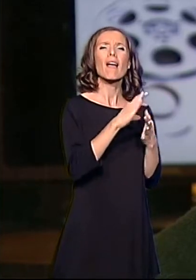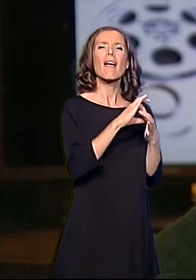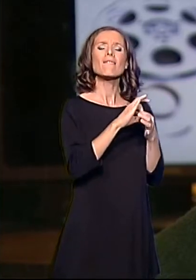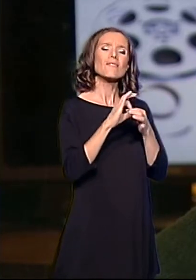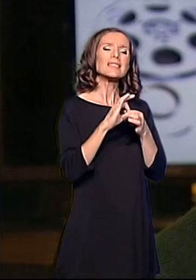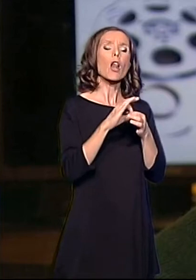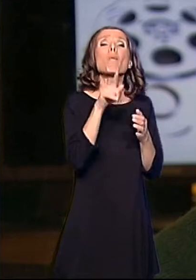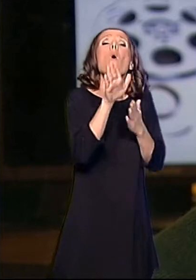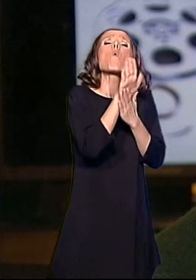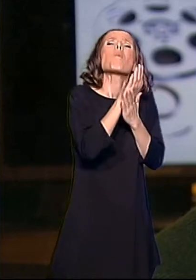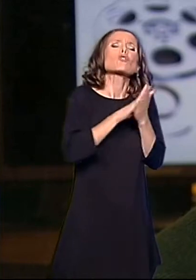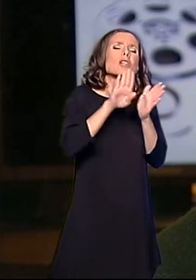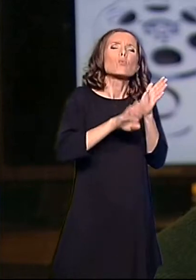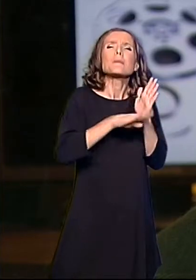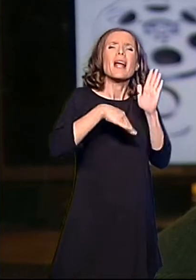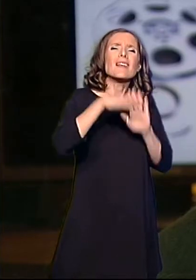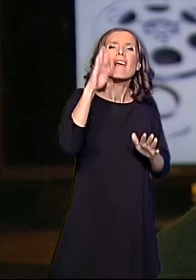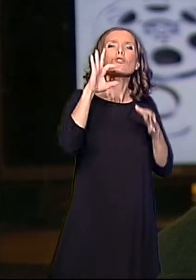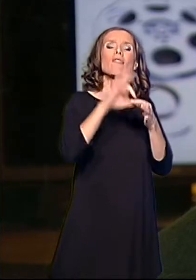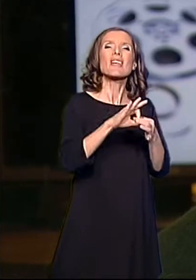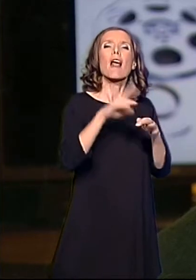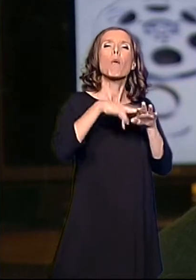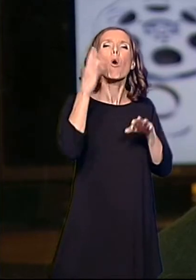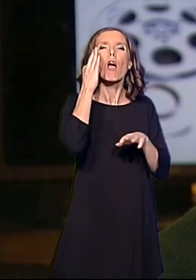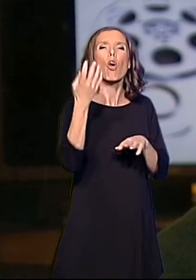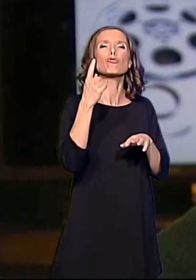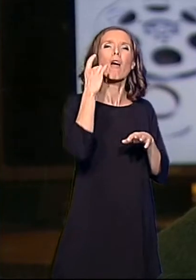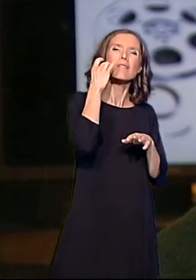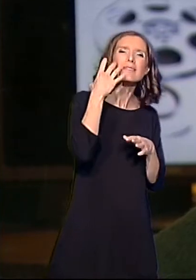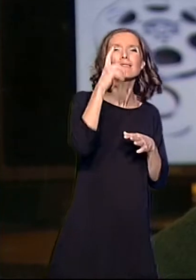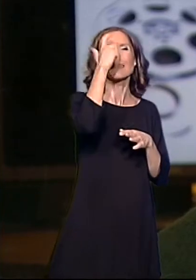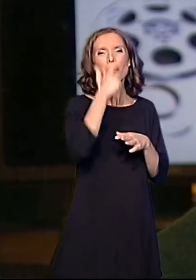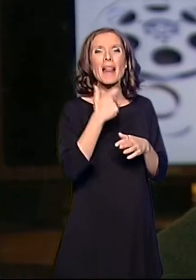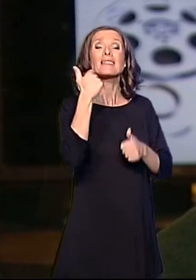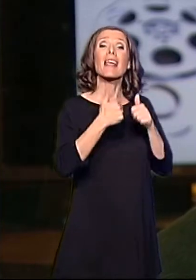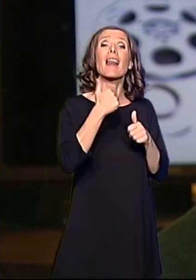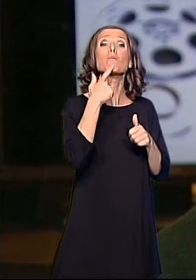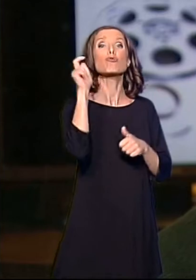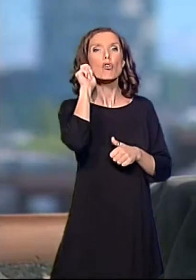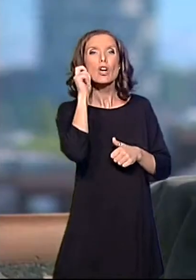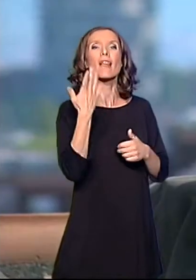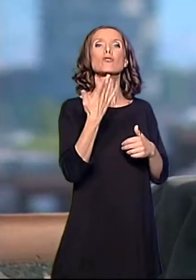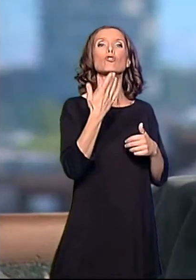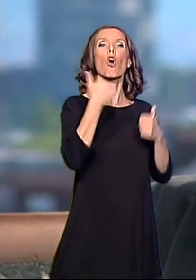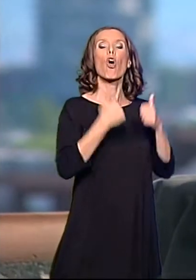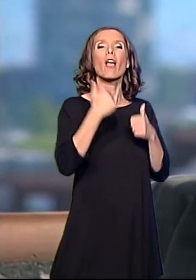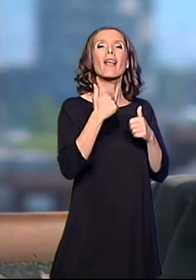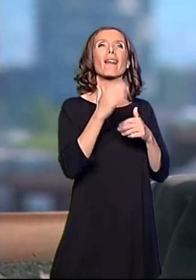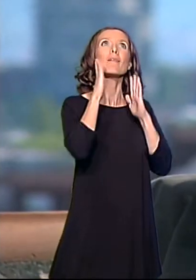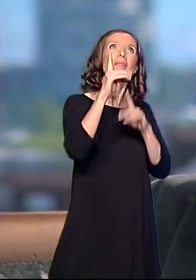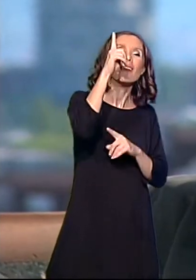početku ticalo rasnih razlika ili recimo polnih razlika, religioznih razlika.